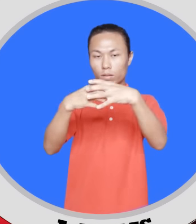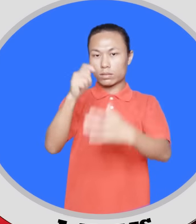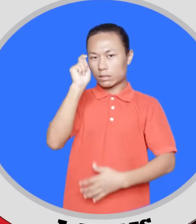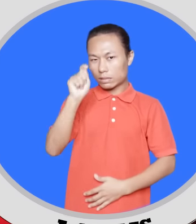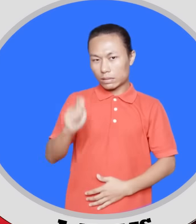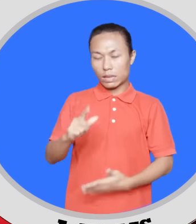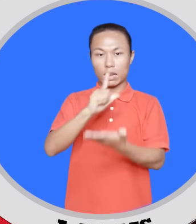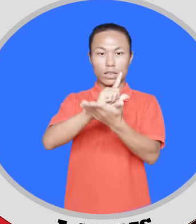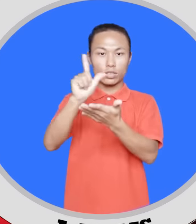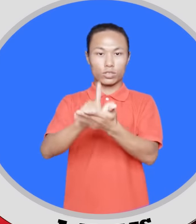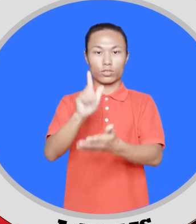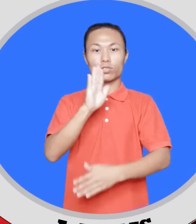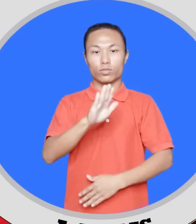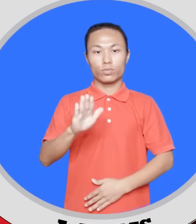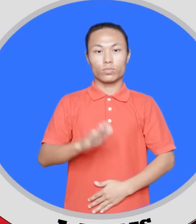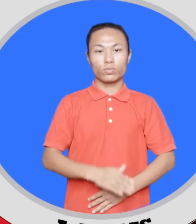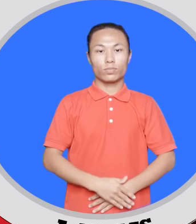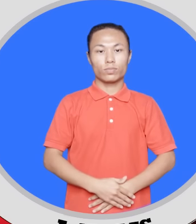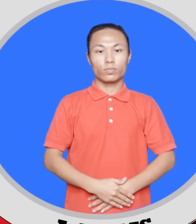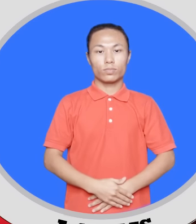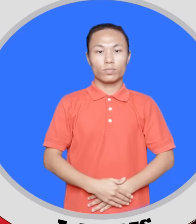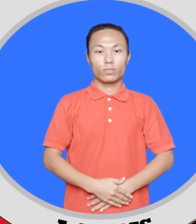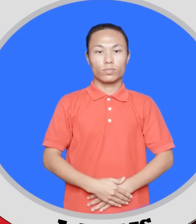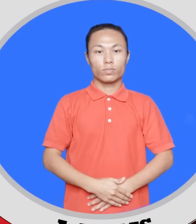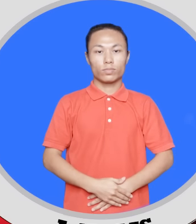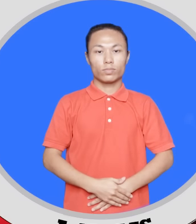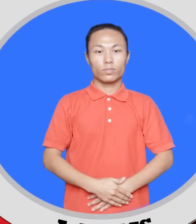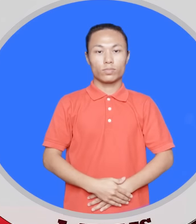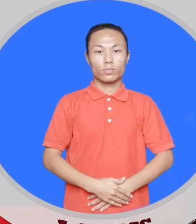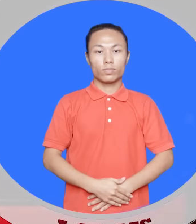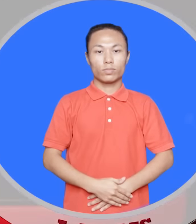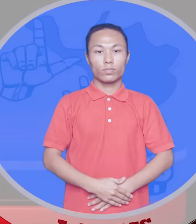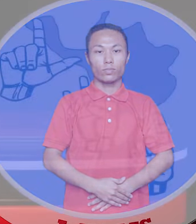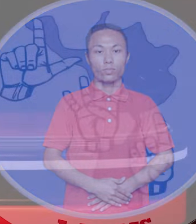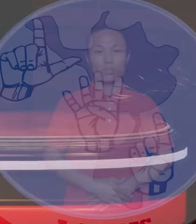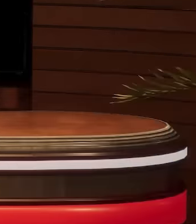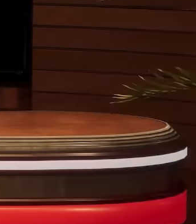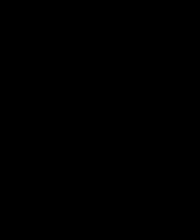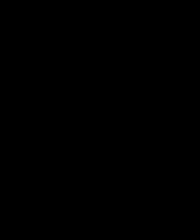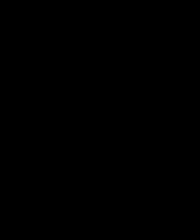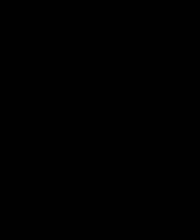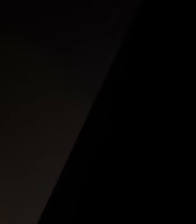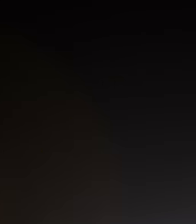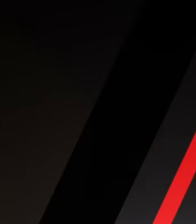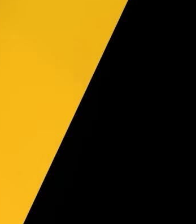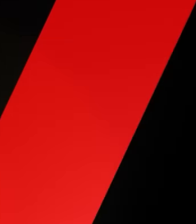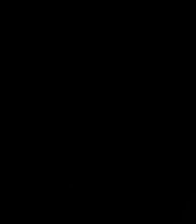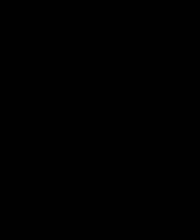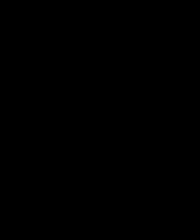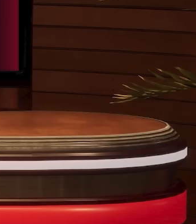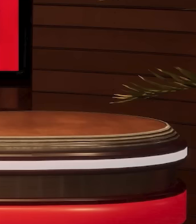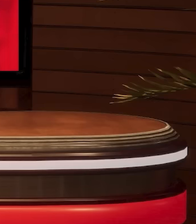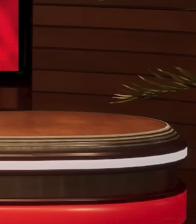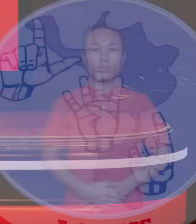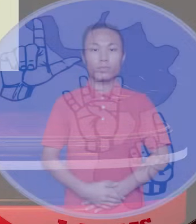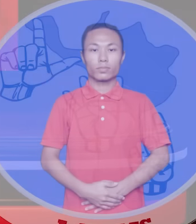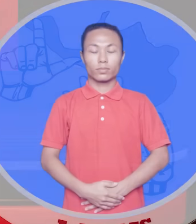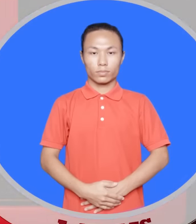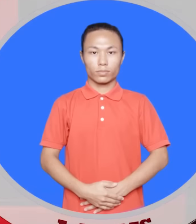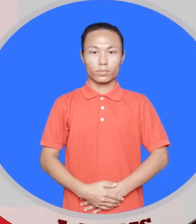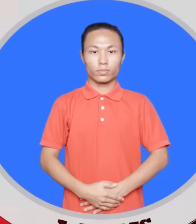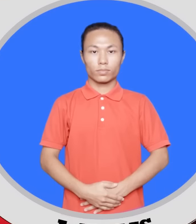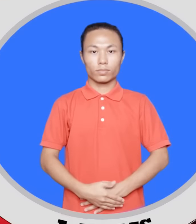တပ်နဲ့ကြီးတွေနဲ့ပတ်သက်ပြီးတော့လဲလေ့ကျင့်ပြင်ဆင်နေပြီဖြစ်တယ်လို့ဆက်လက်ဖော်ပြထားပါဗျ။ ဆလတ်တင်ဆ